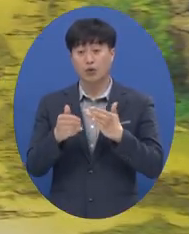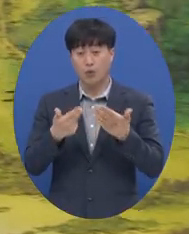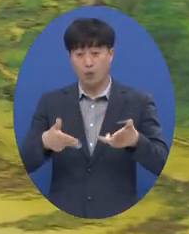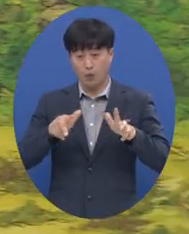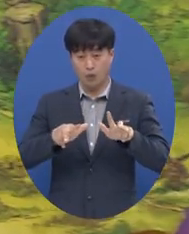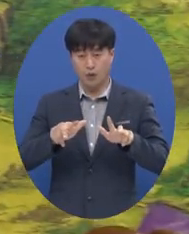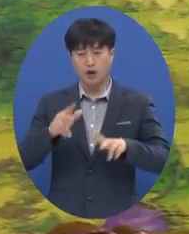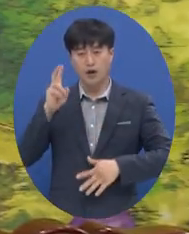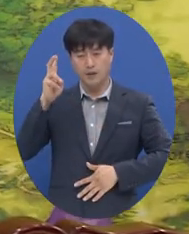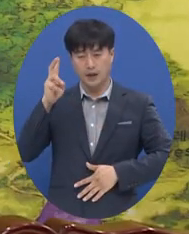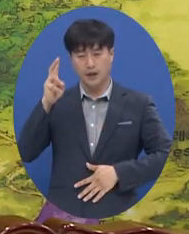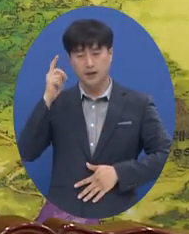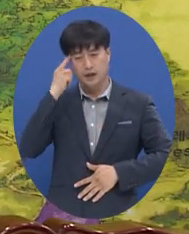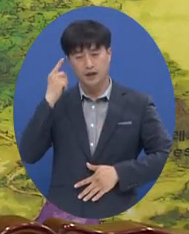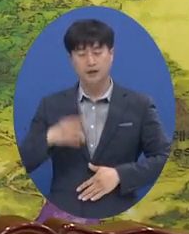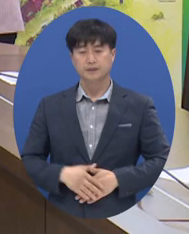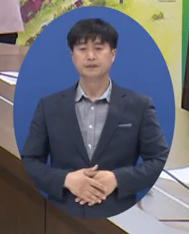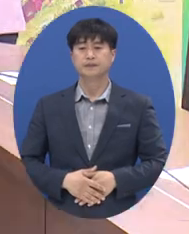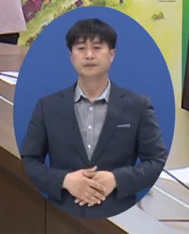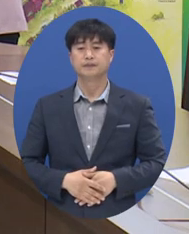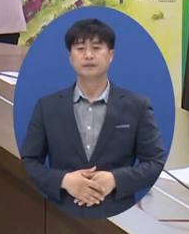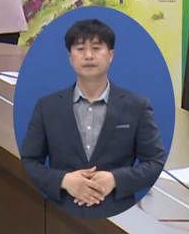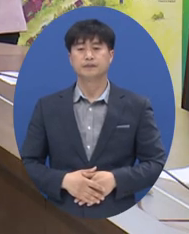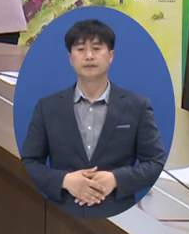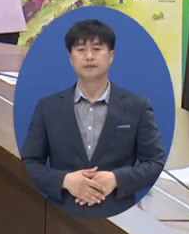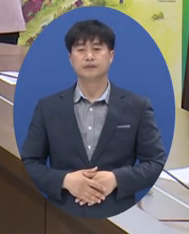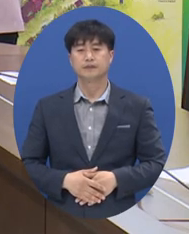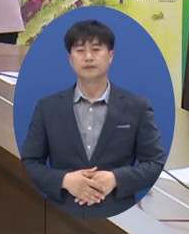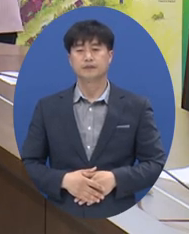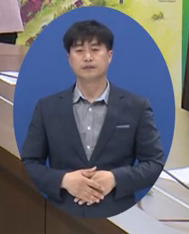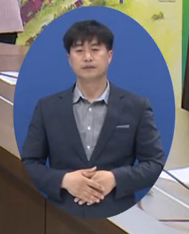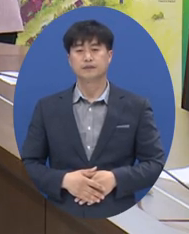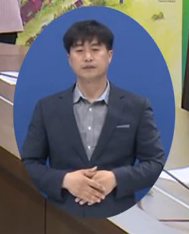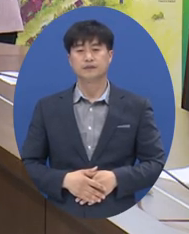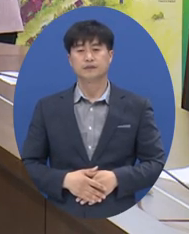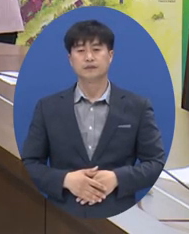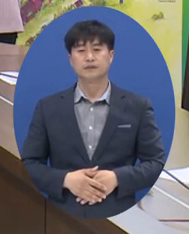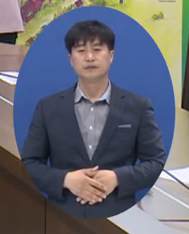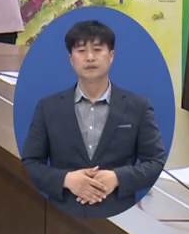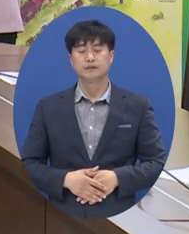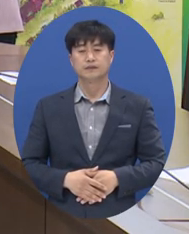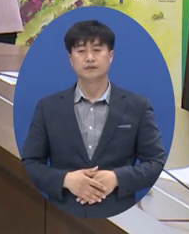관광지가 될 것으로 보고 있습니다 경기 주 채비에 김태 입니다